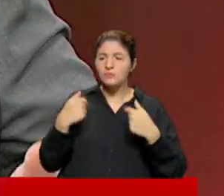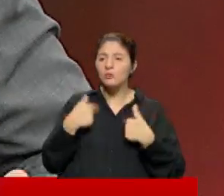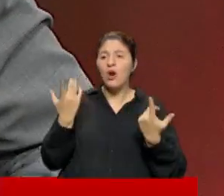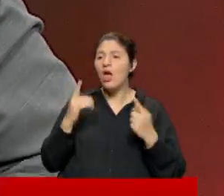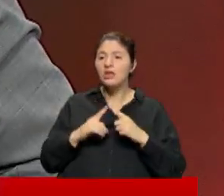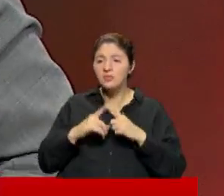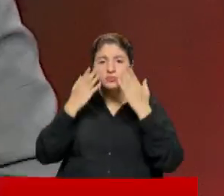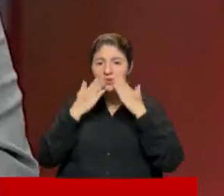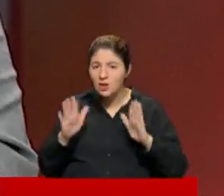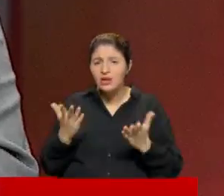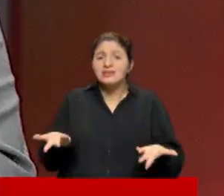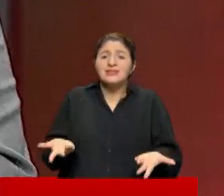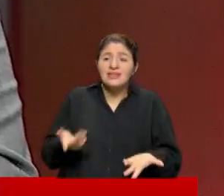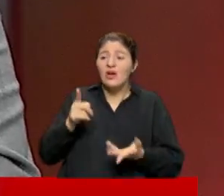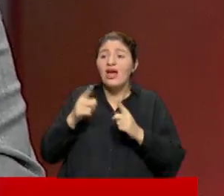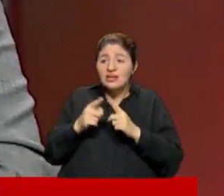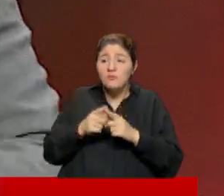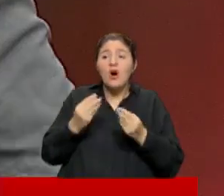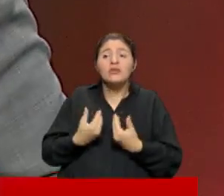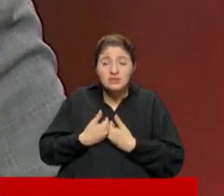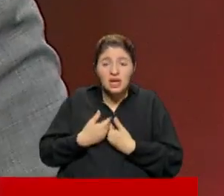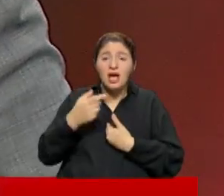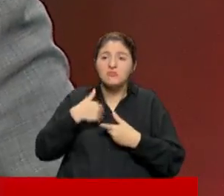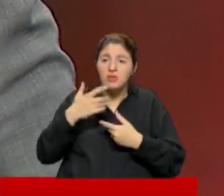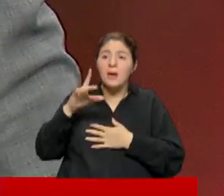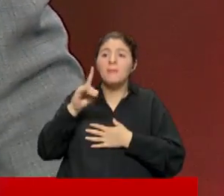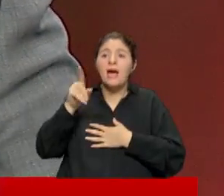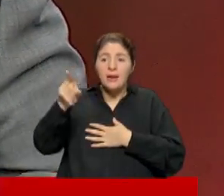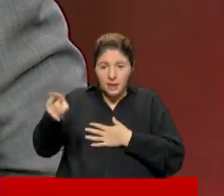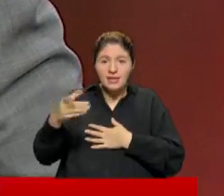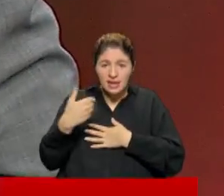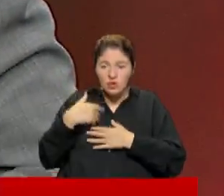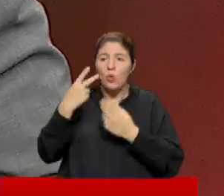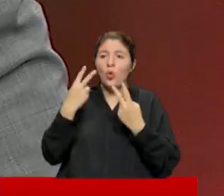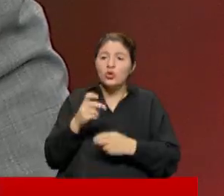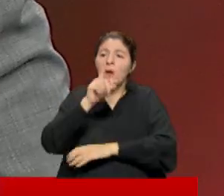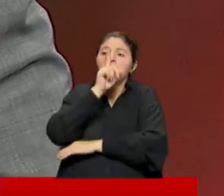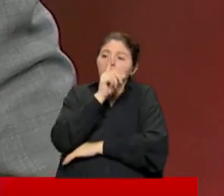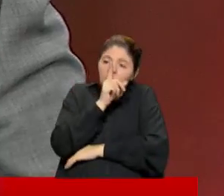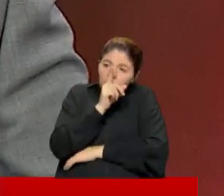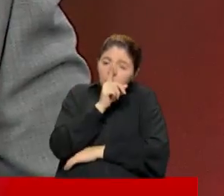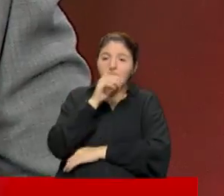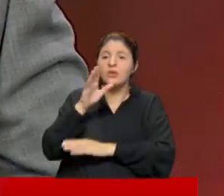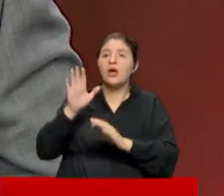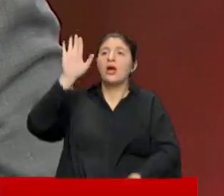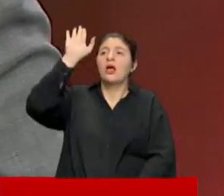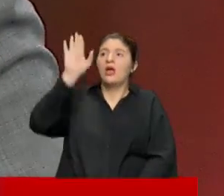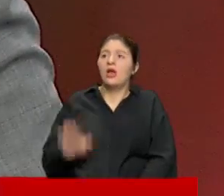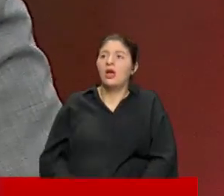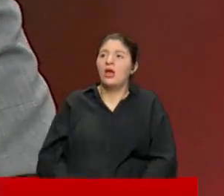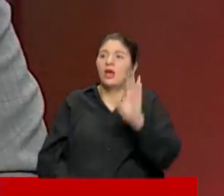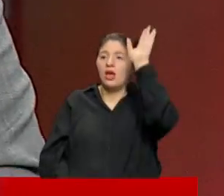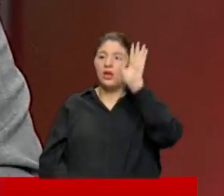öyle bir hesabımız yok zaten öyle hesabımız olsa Milliyetçi Hareket Partisi'nde yken oturur sesimi çıkarmaz el kaldırır el